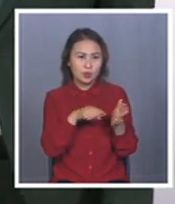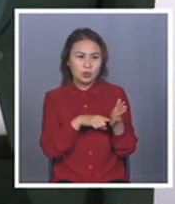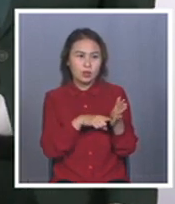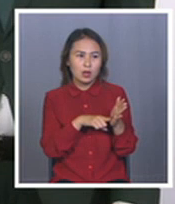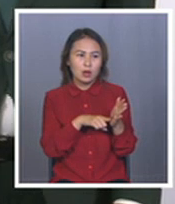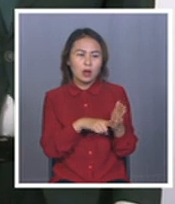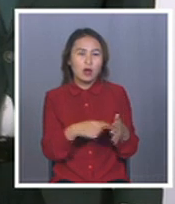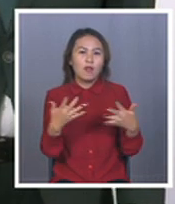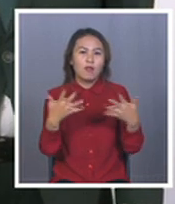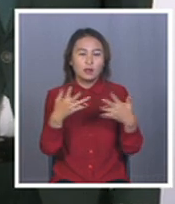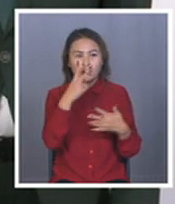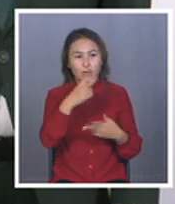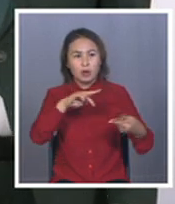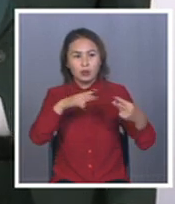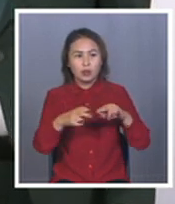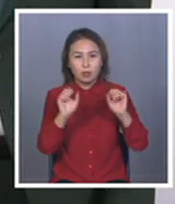Фонды ауыстыруға бола ма?